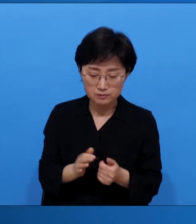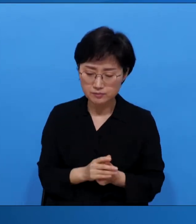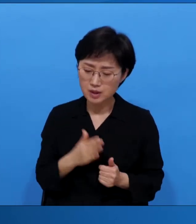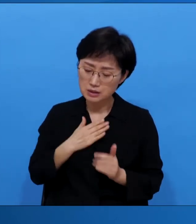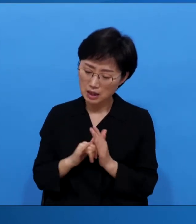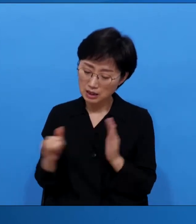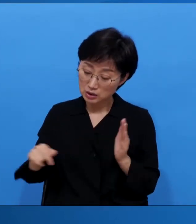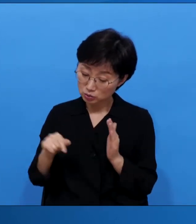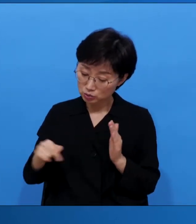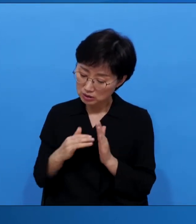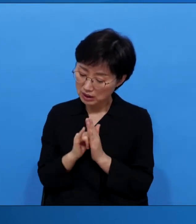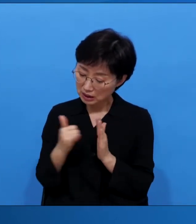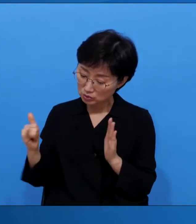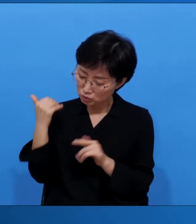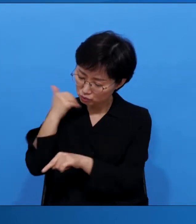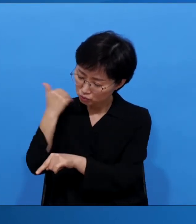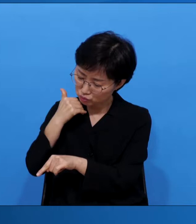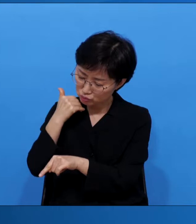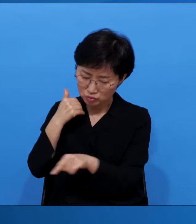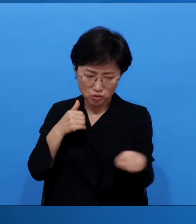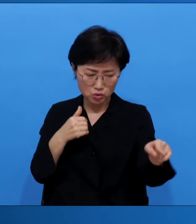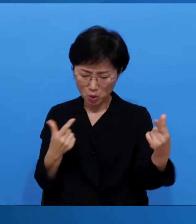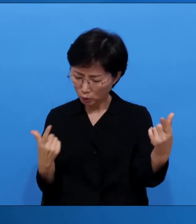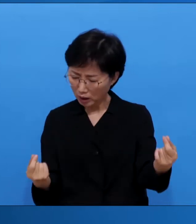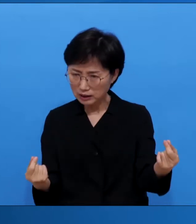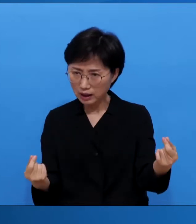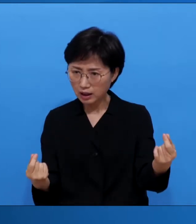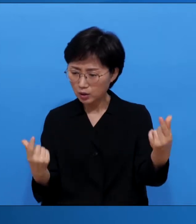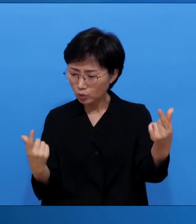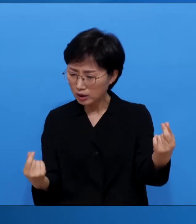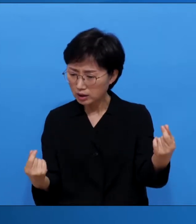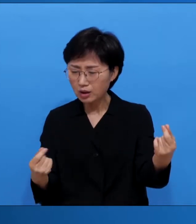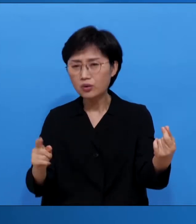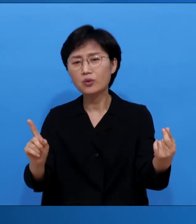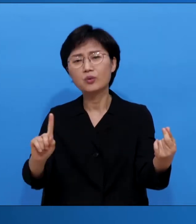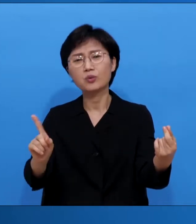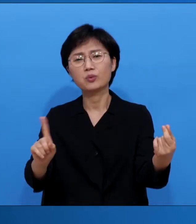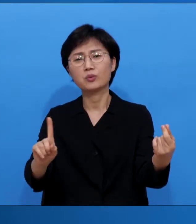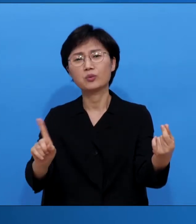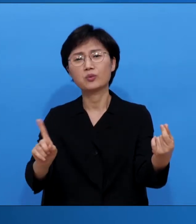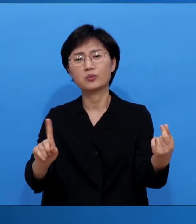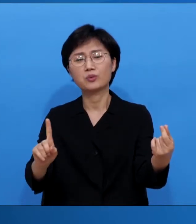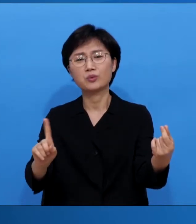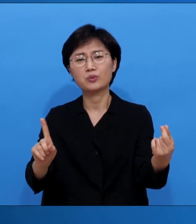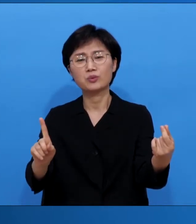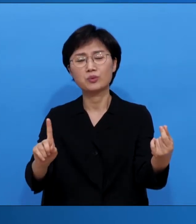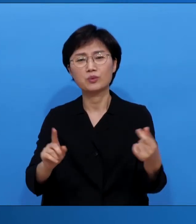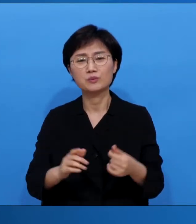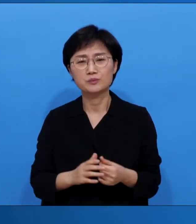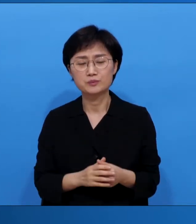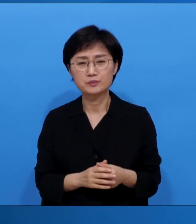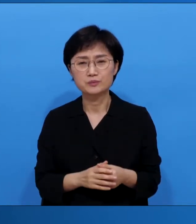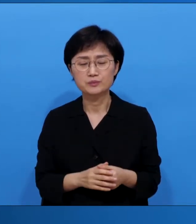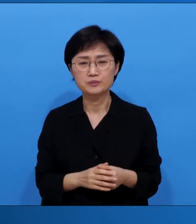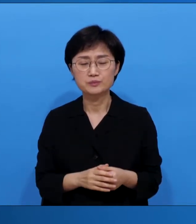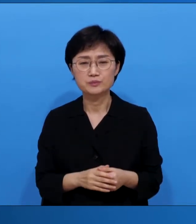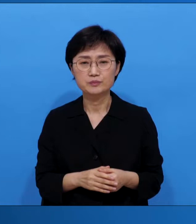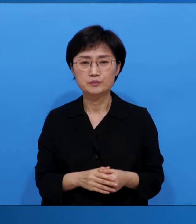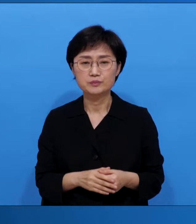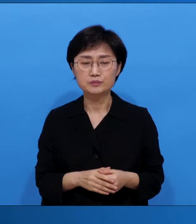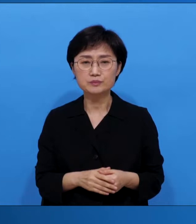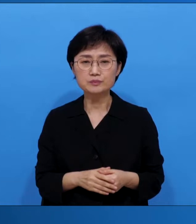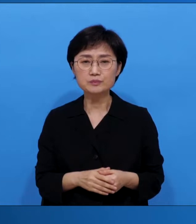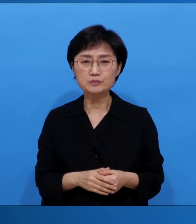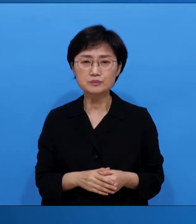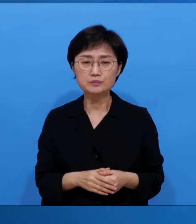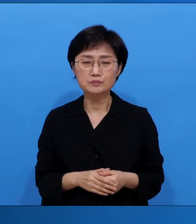중에 우리 가족이 그러고 있단 말이에요. 어떡하겠어요? Or perhaps a family member of yours is in this kind of situation. What would you